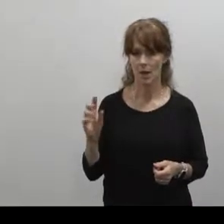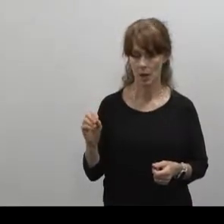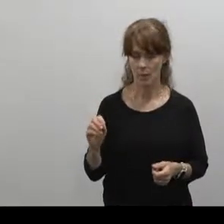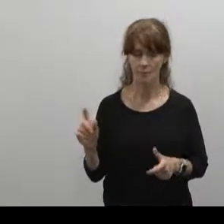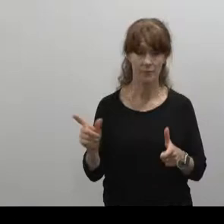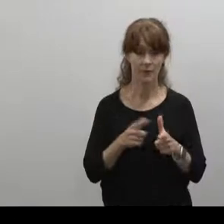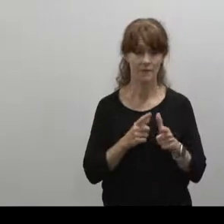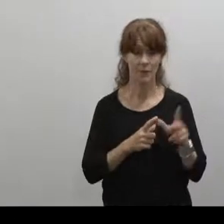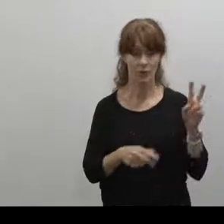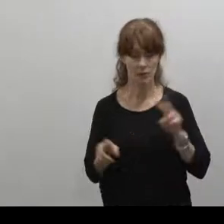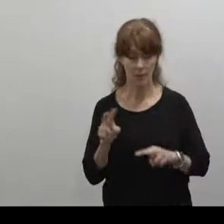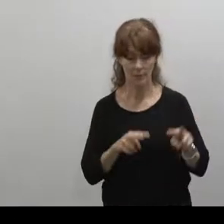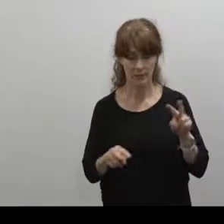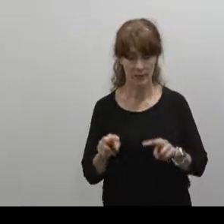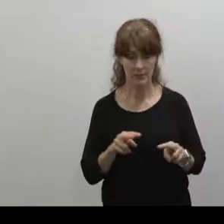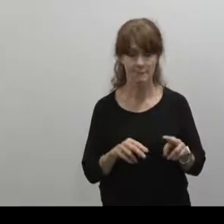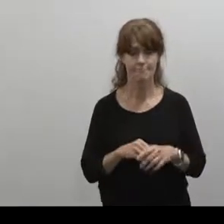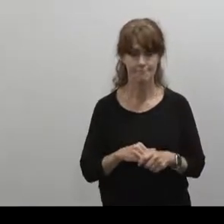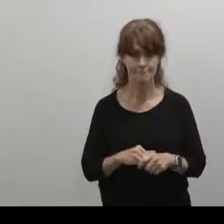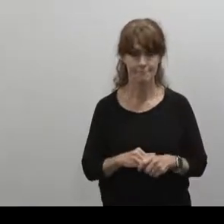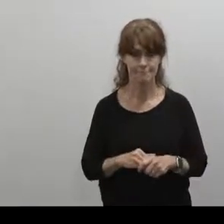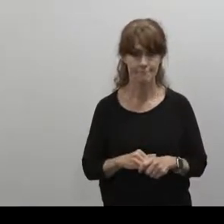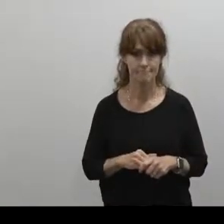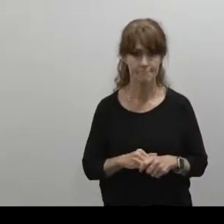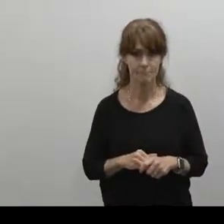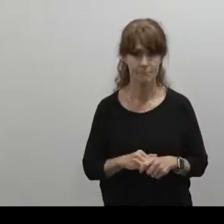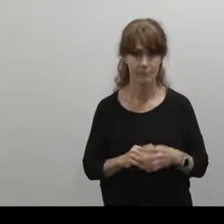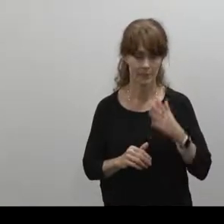à vậy để khi nhóm bàn xâm quả khơi môn kế